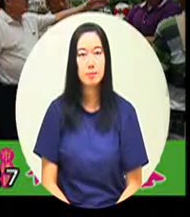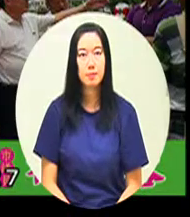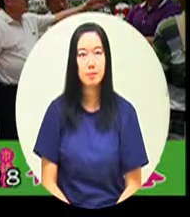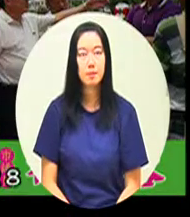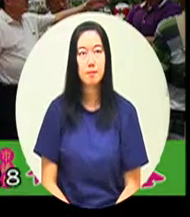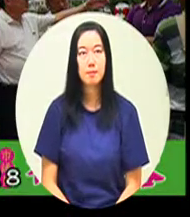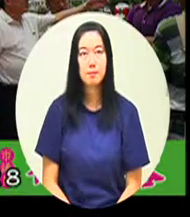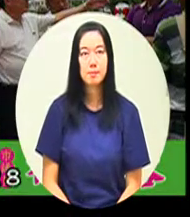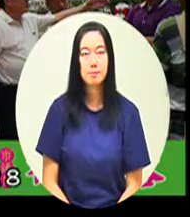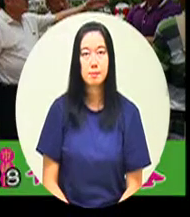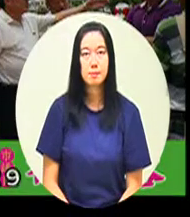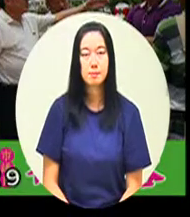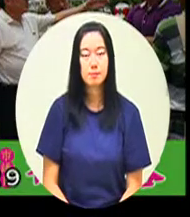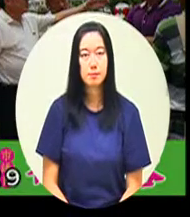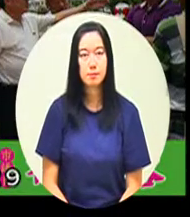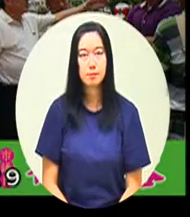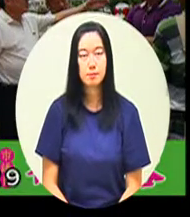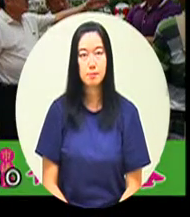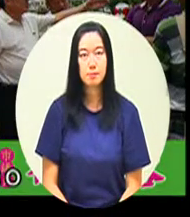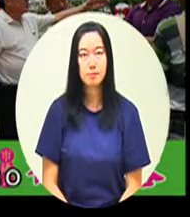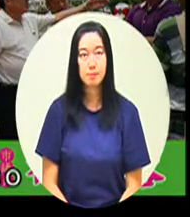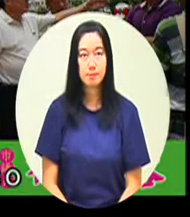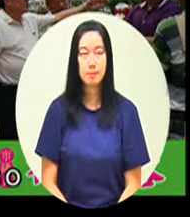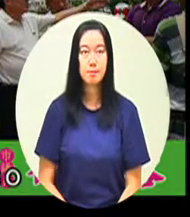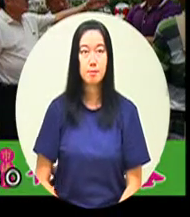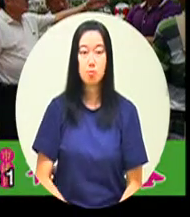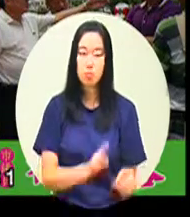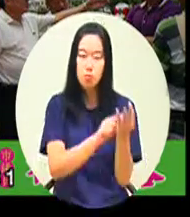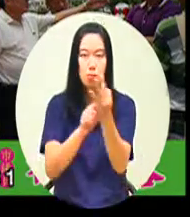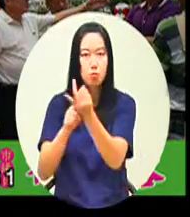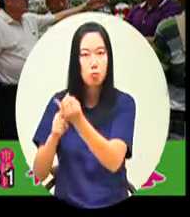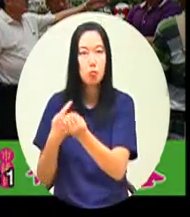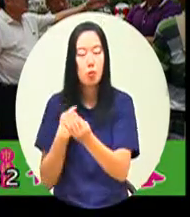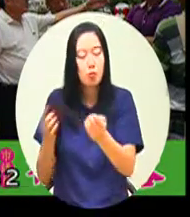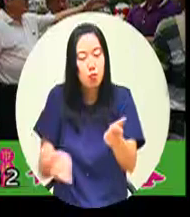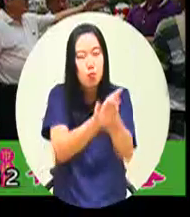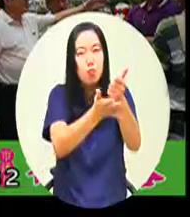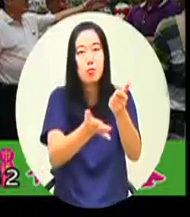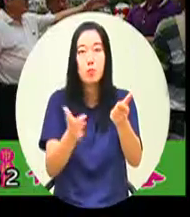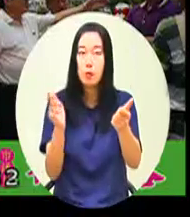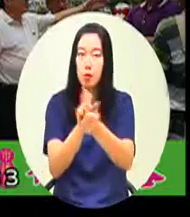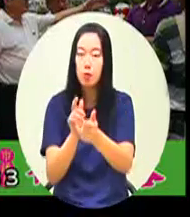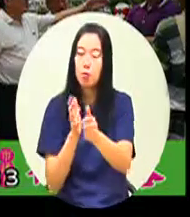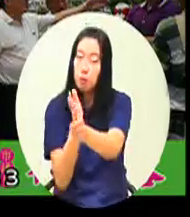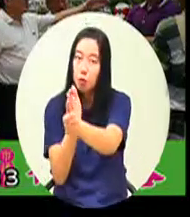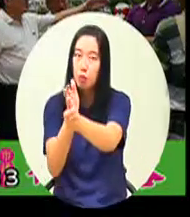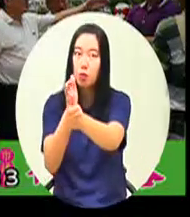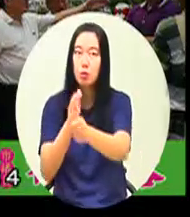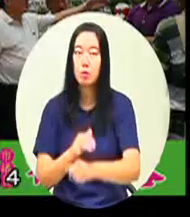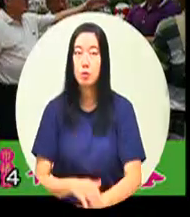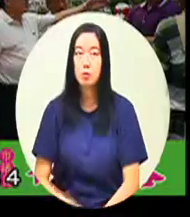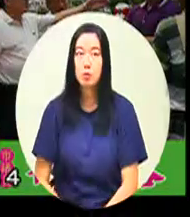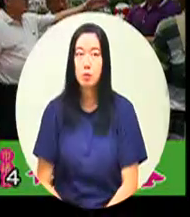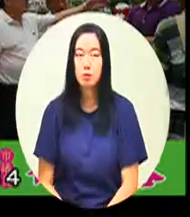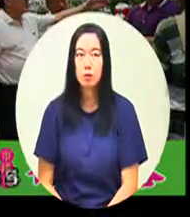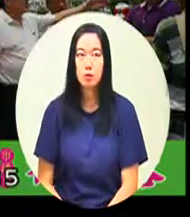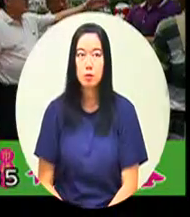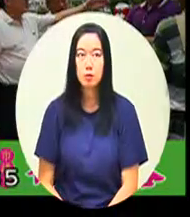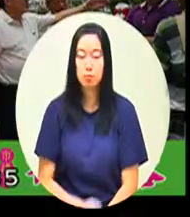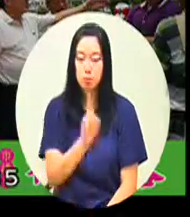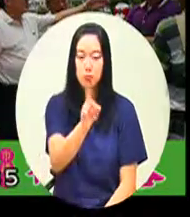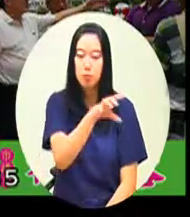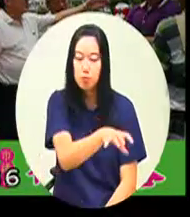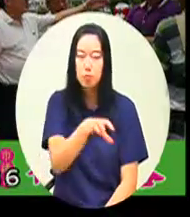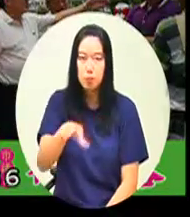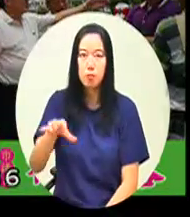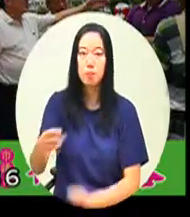一一的这样子的催促质询，所以一个地方一个地方的